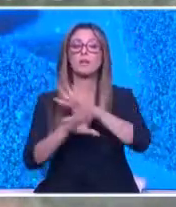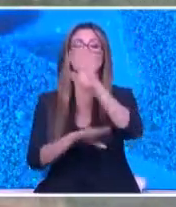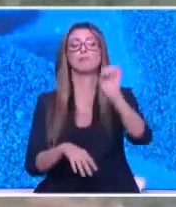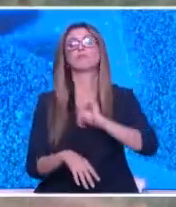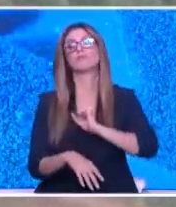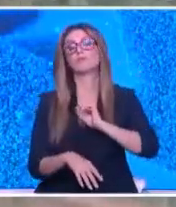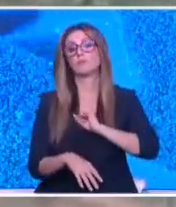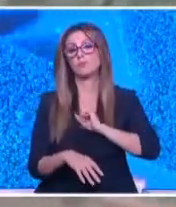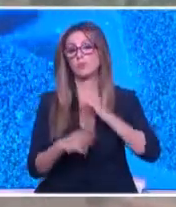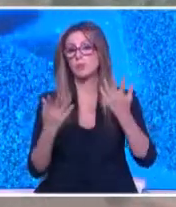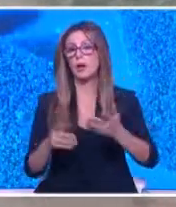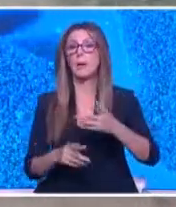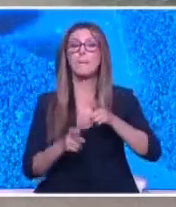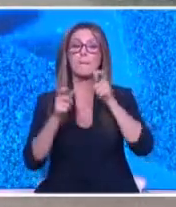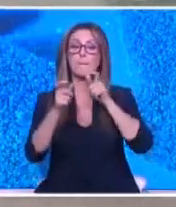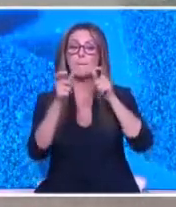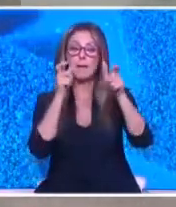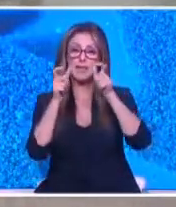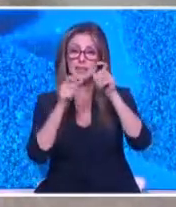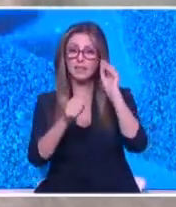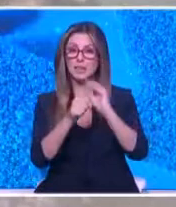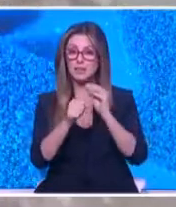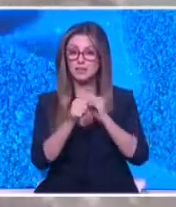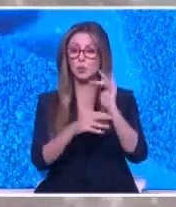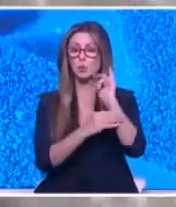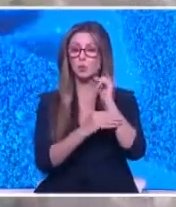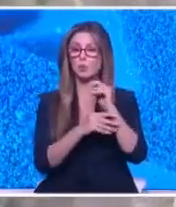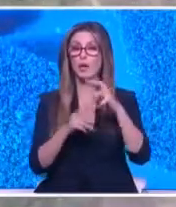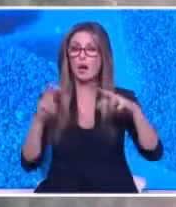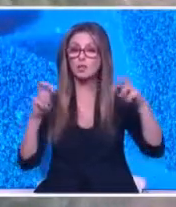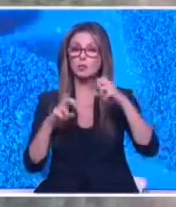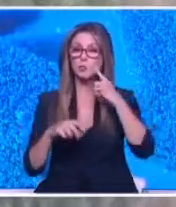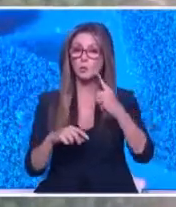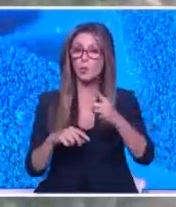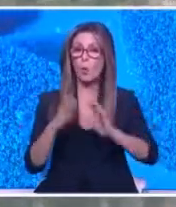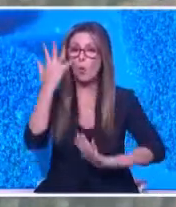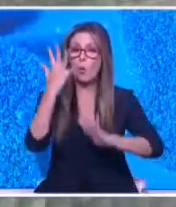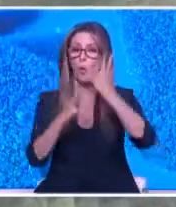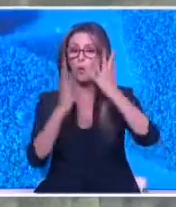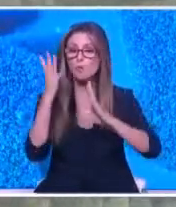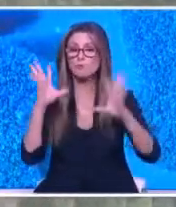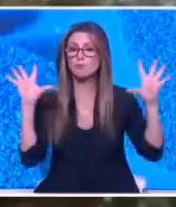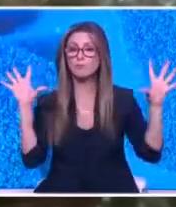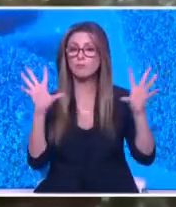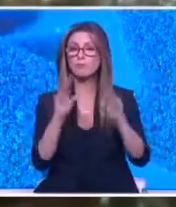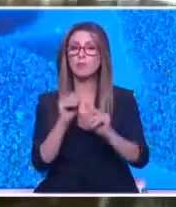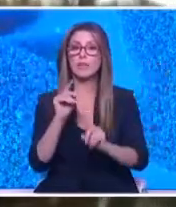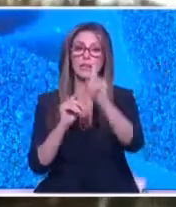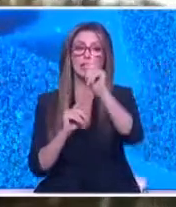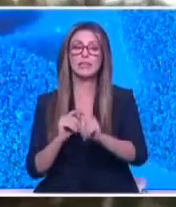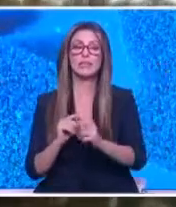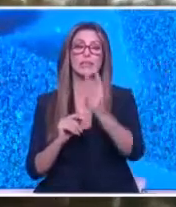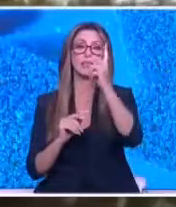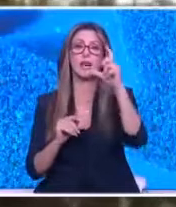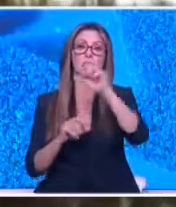boyutlarda. Brezilya Ulusal Uzay Araştırmaları Enstitüsü verilerine göre Ormansızlaşma yılın ilk 7 ayında